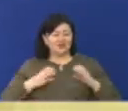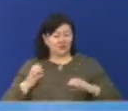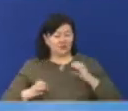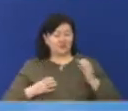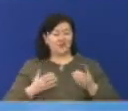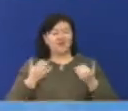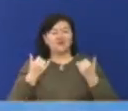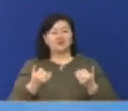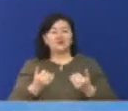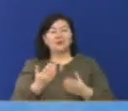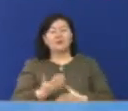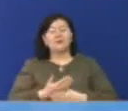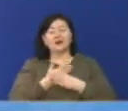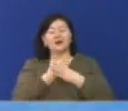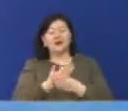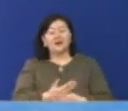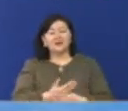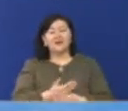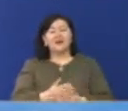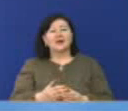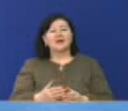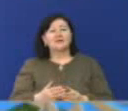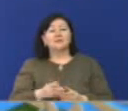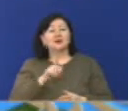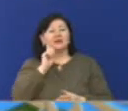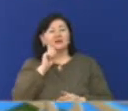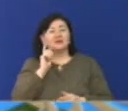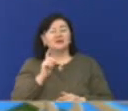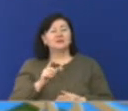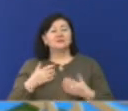толчок юным спортсменам, подающим большие надежды.